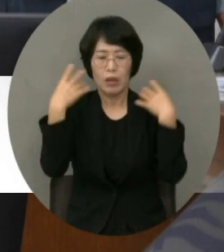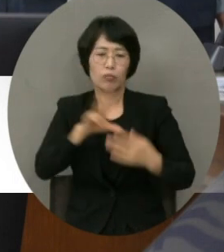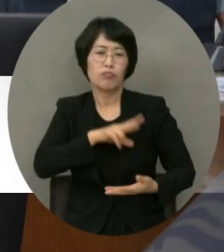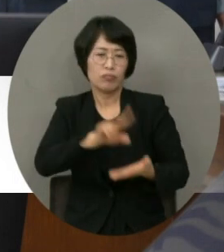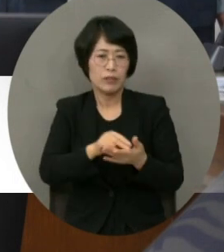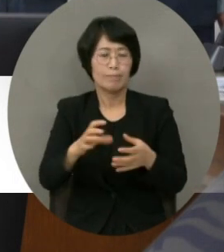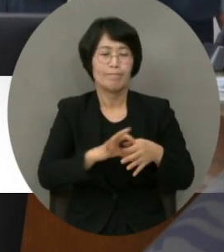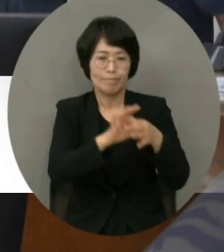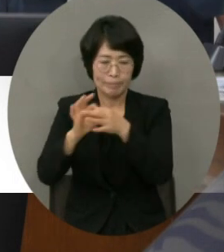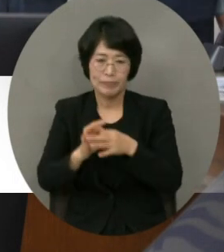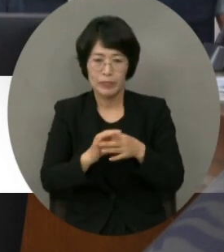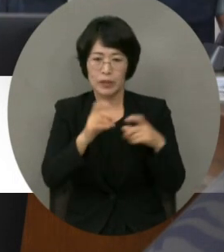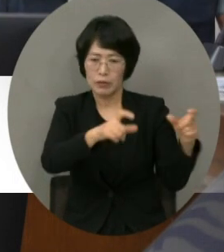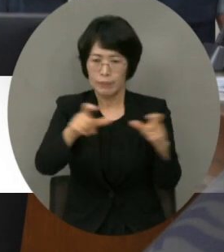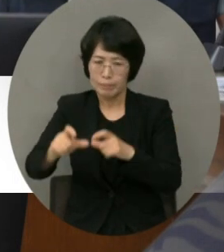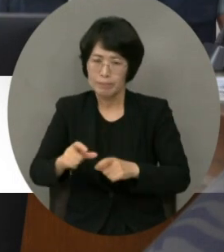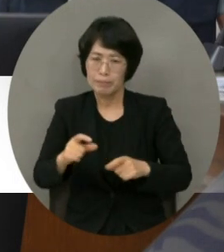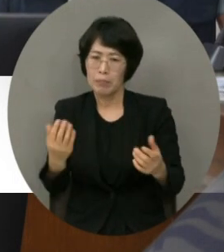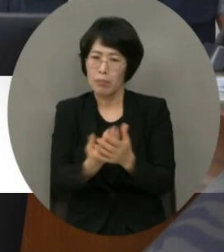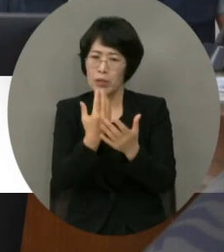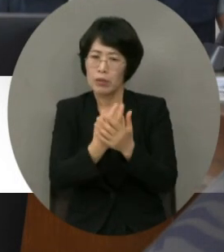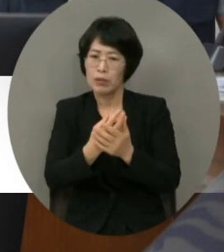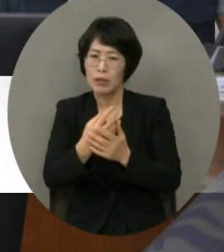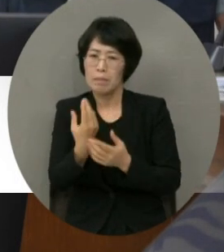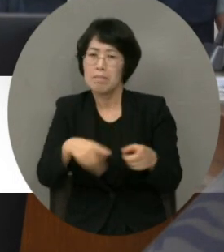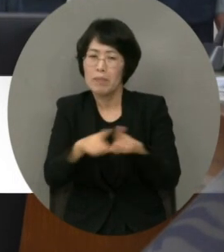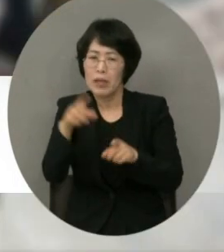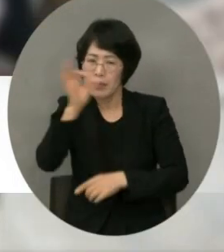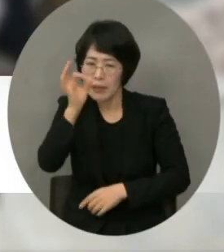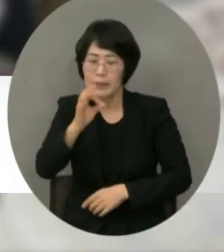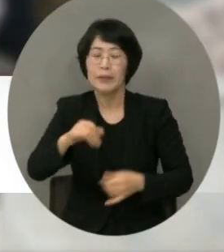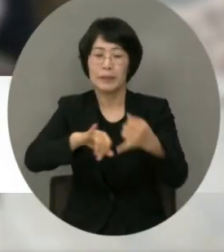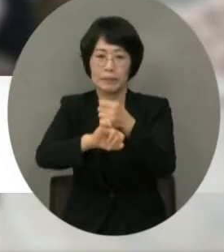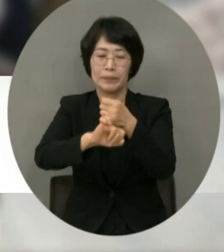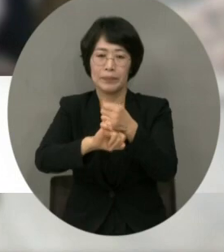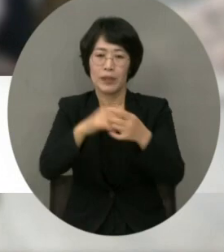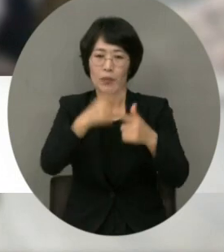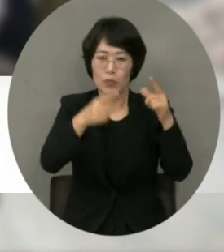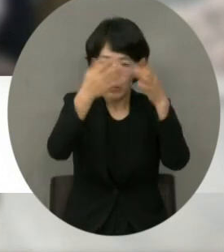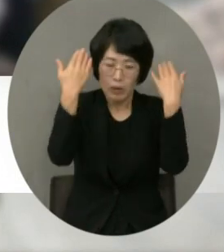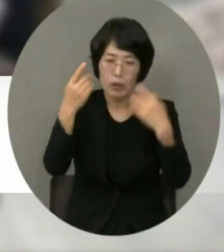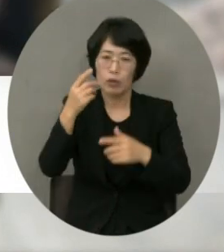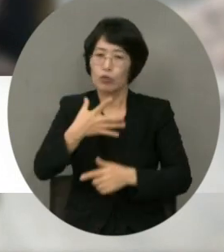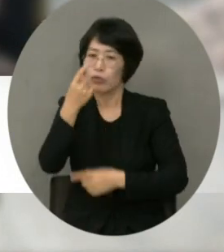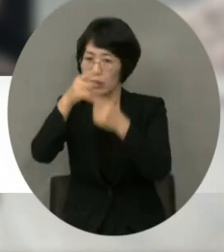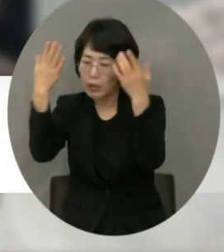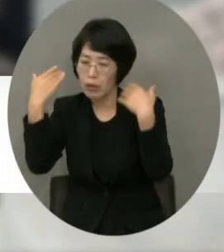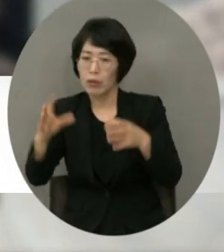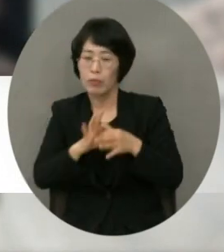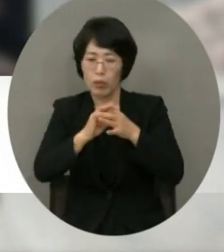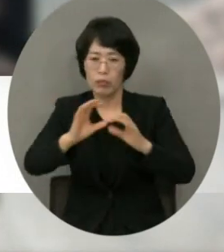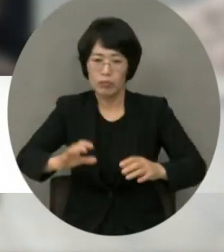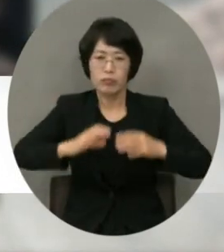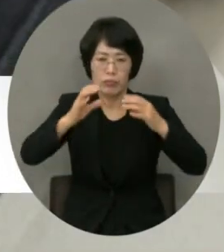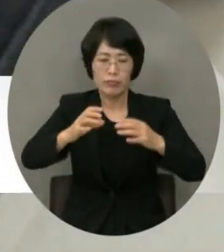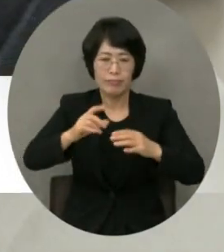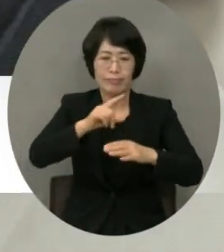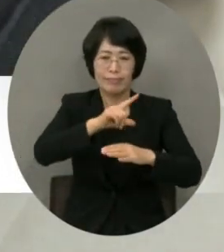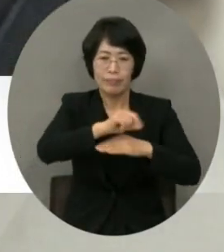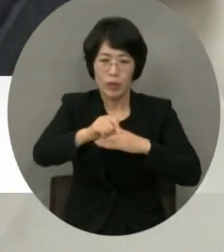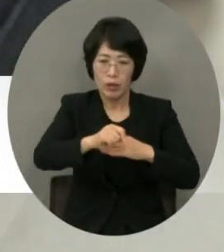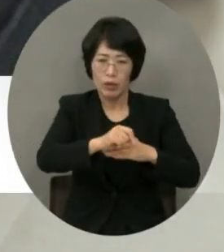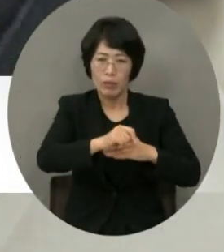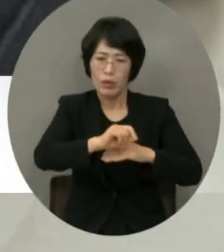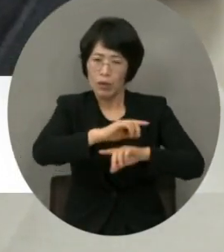공유하고 지역의 공동 발전 방안을 모색하기로 했다고 밝혔습니다. 목포대와 순천대의 협약은 글로컬 대학과 지역 현안 문제